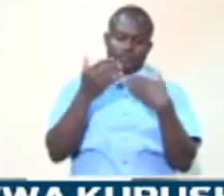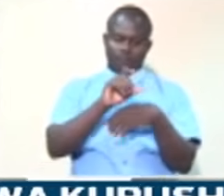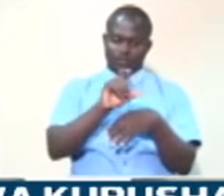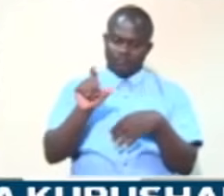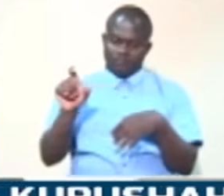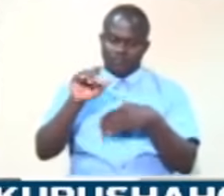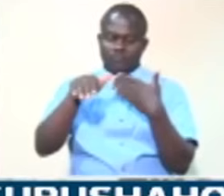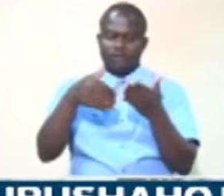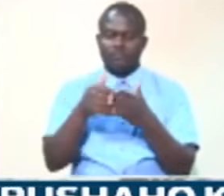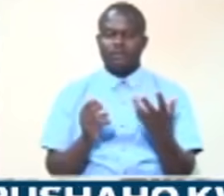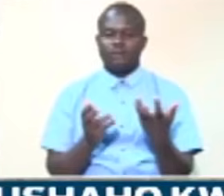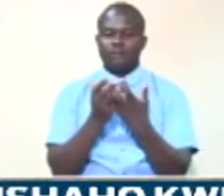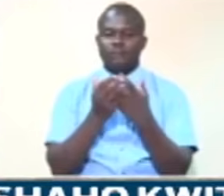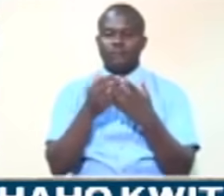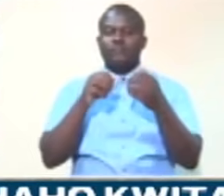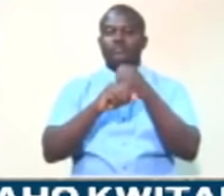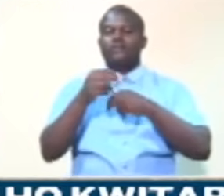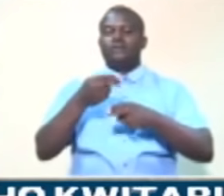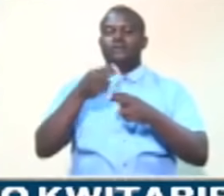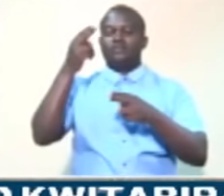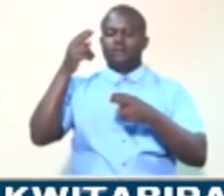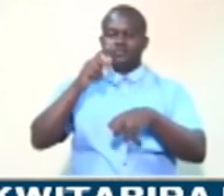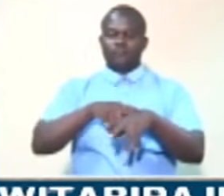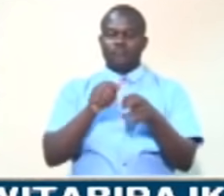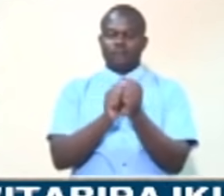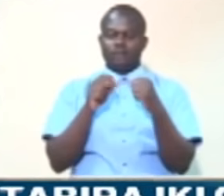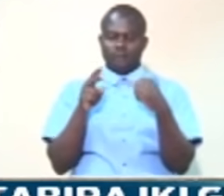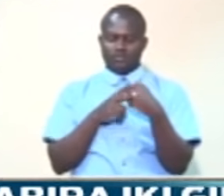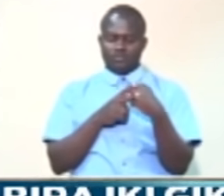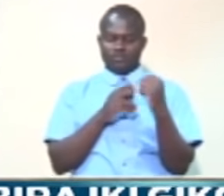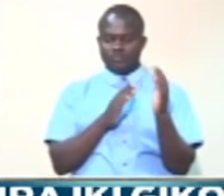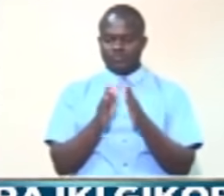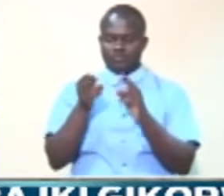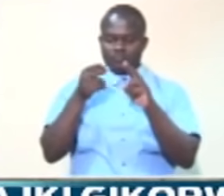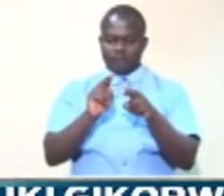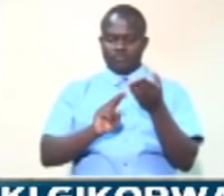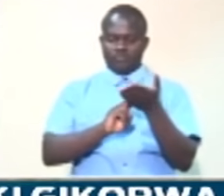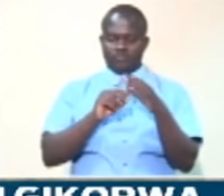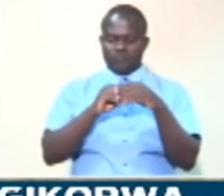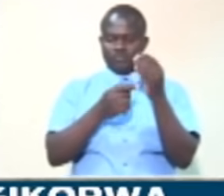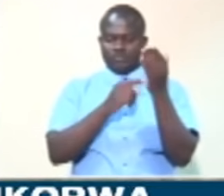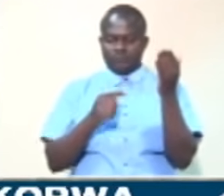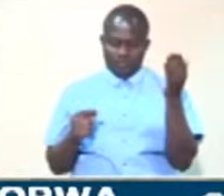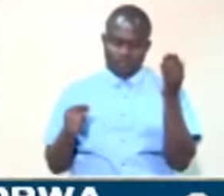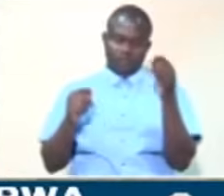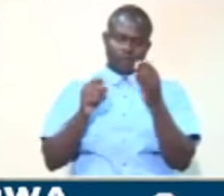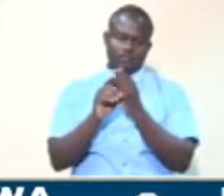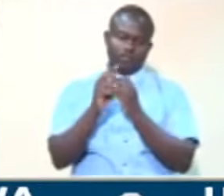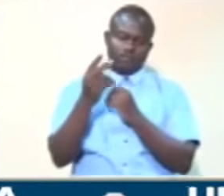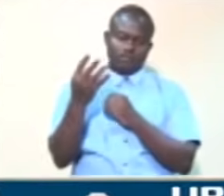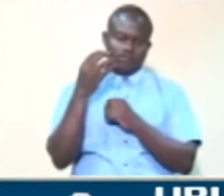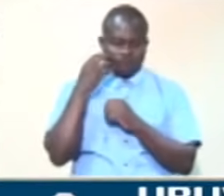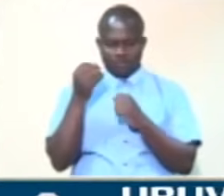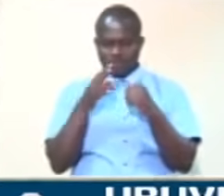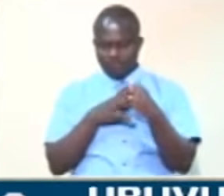icyumweru inahurirane n'umuhango wo kwita izina ku nshuro ya 17 uteganijwe kuba hifashishijwe ikoranabuhanga ku itariki 24 z'ukwezi